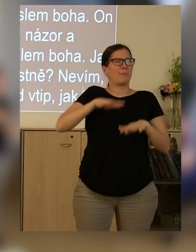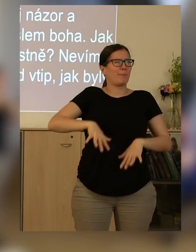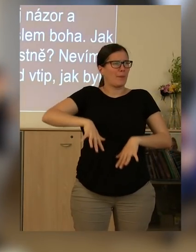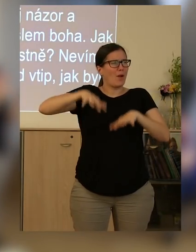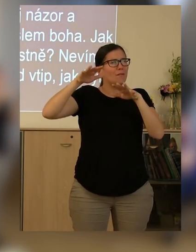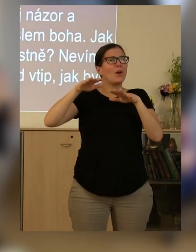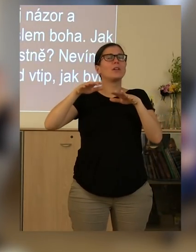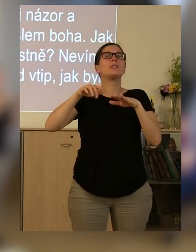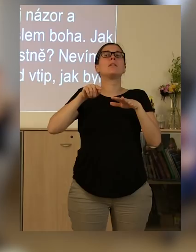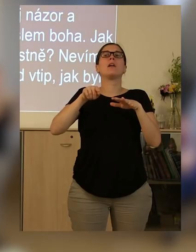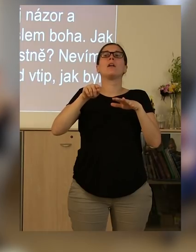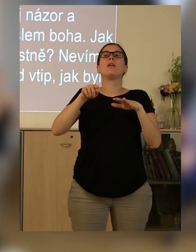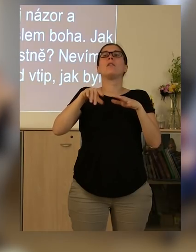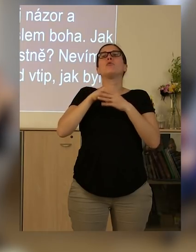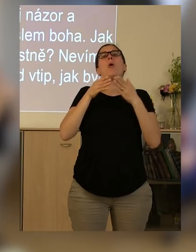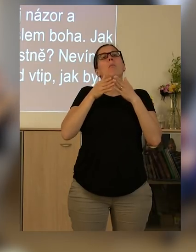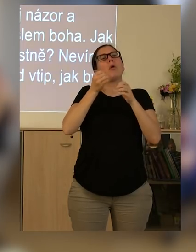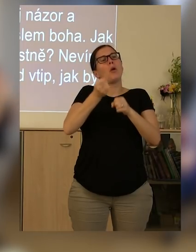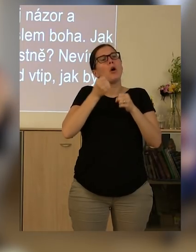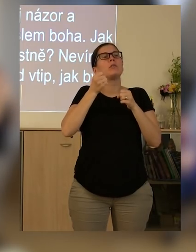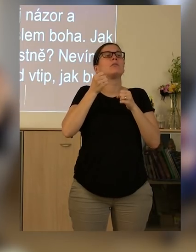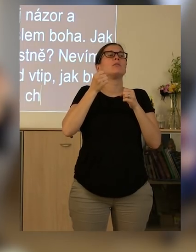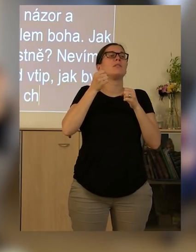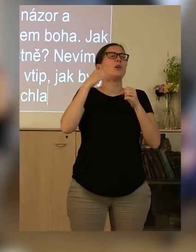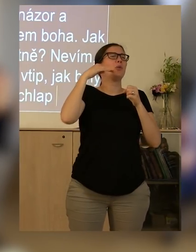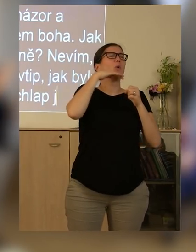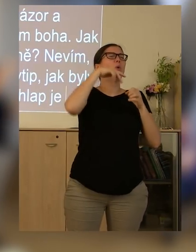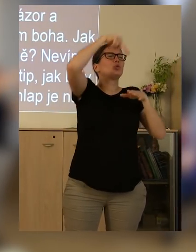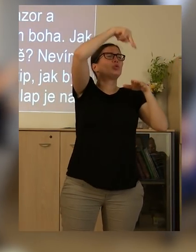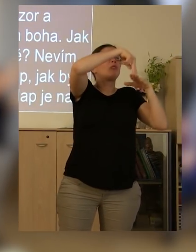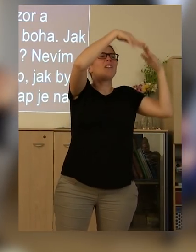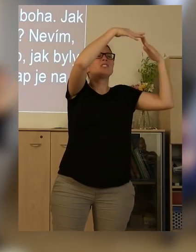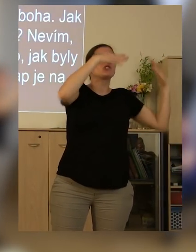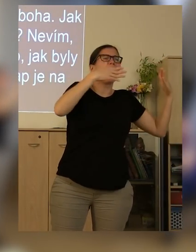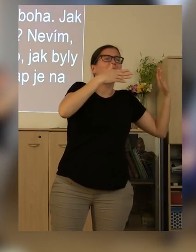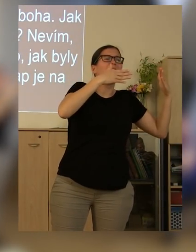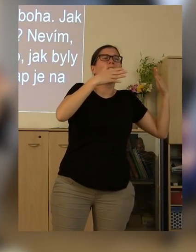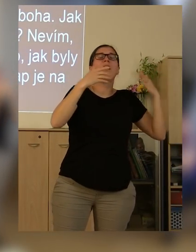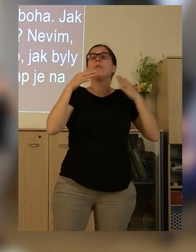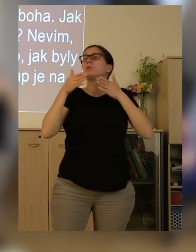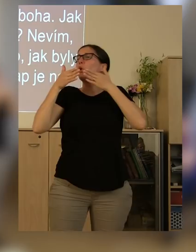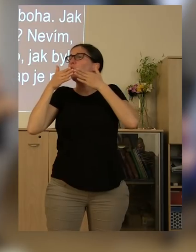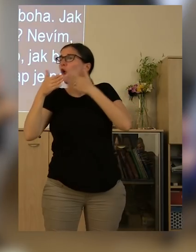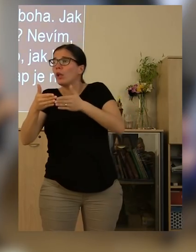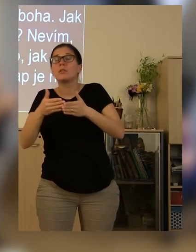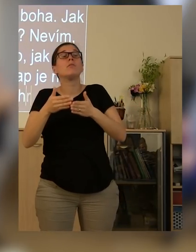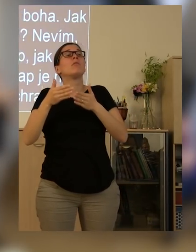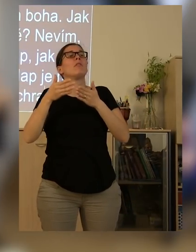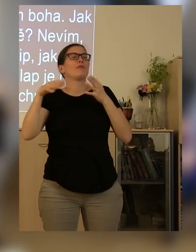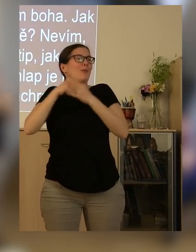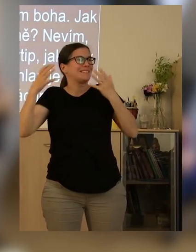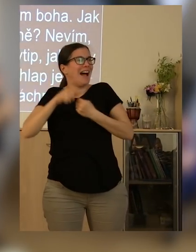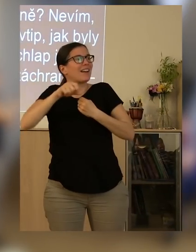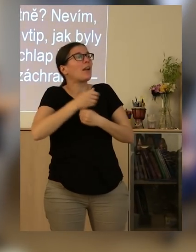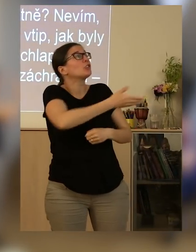jako pluje loď, že jo, chlap je na střeše a okolo jedou ty záchranáři a říkají mu, pojďte k nám, pojďte k nám, my vás